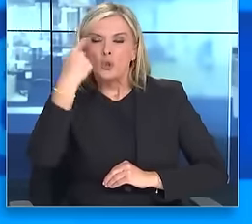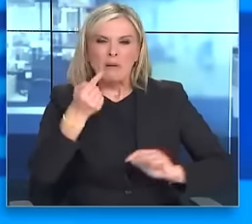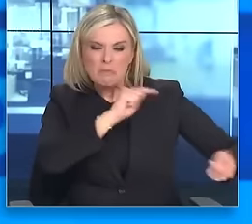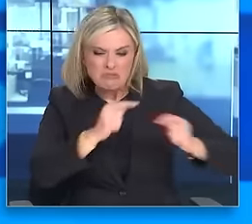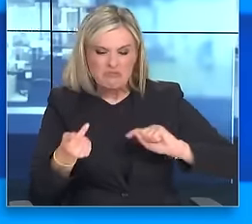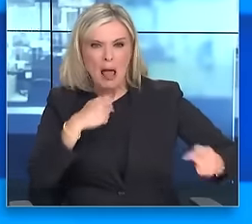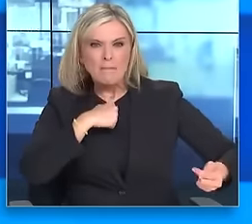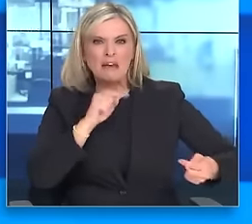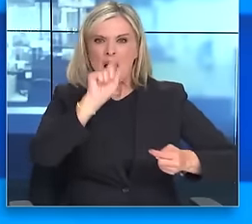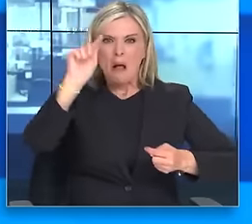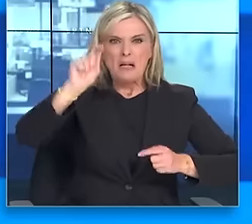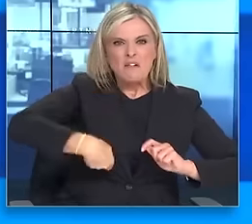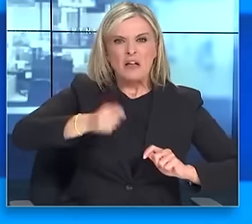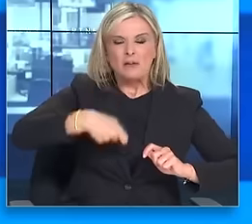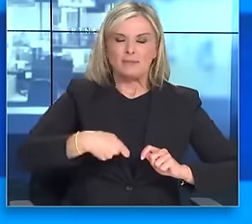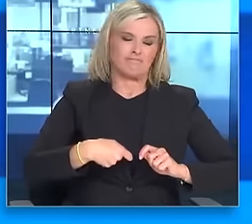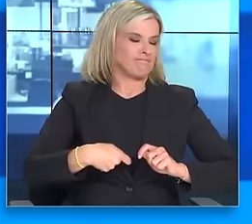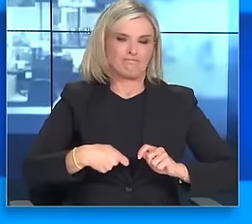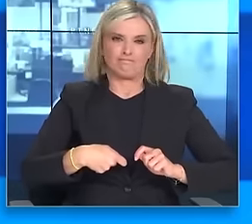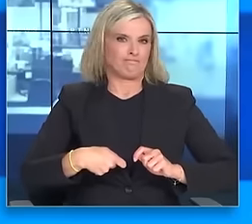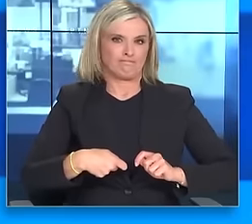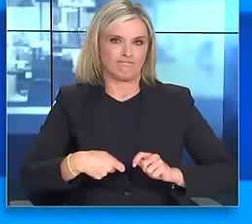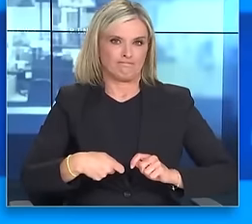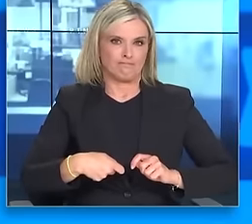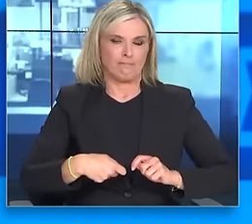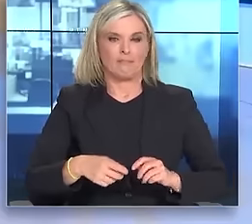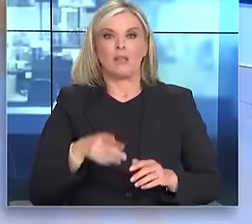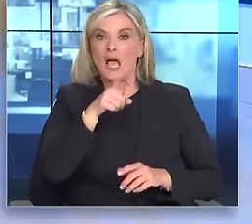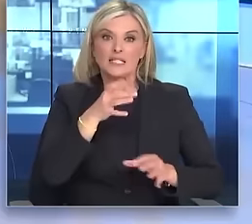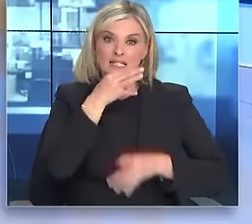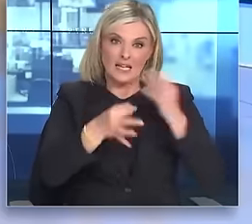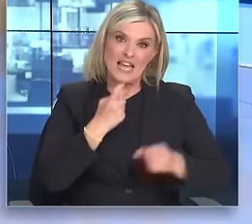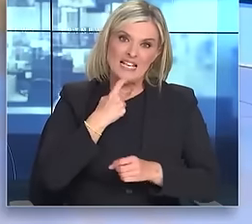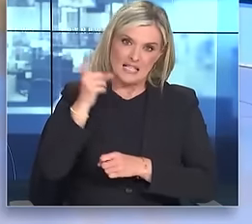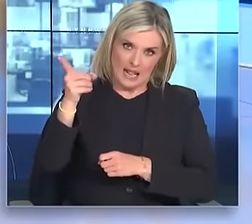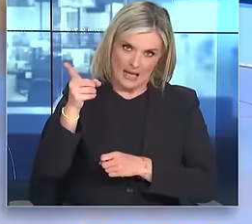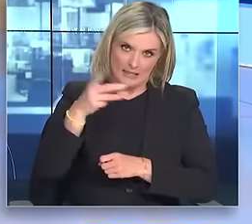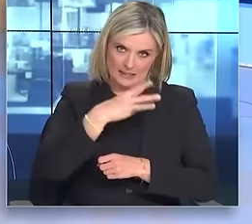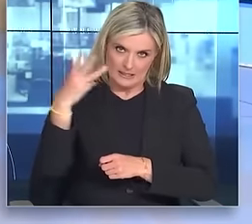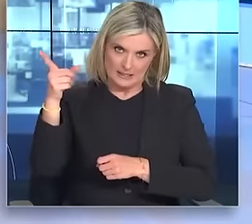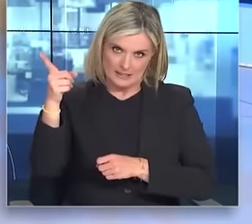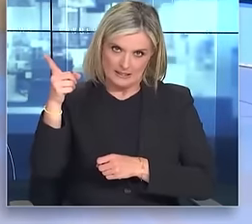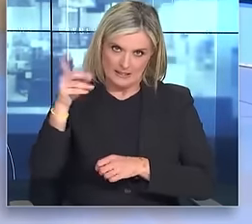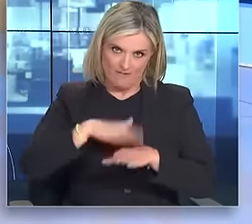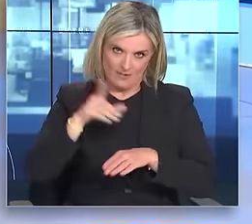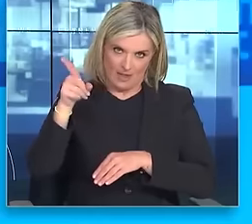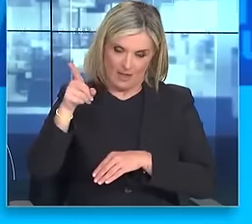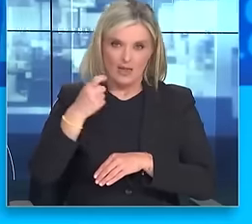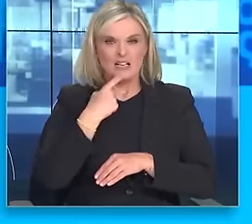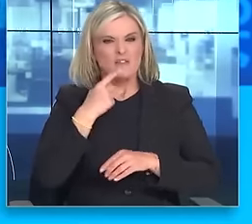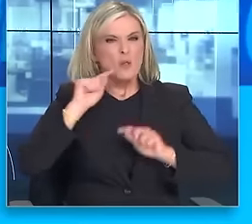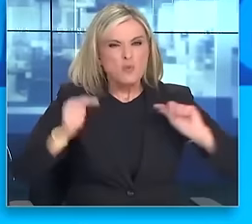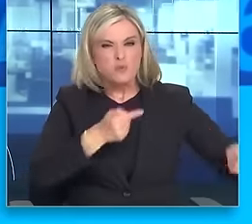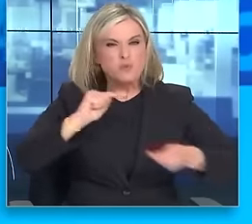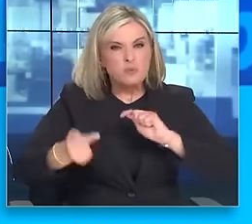ξανασηκώσει κεφάλι στην Ελλάδα. Τον πληρώσαμε πάρα πολύ ακριβά. Στον κύριο Κασελάκη, αναφέρεστε. Σε όποιον νομίζετε. Να. Επειδή ο κύριος Κασελάκης θα ήθελα να